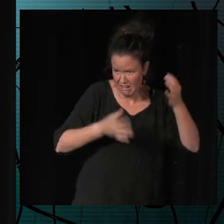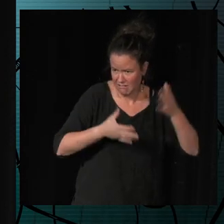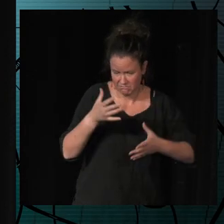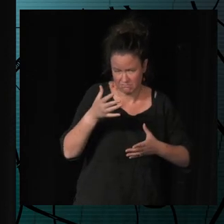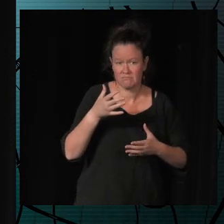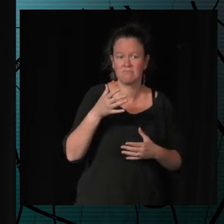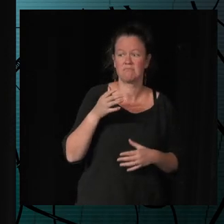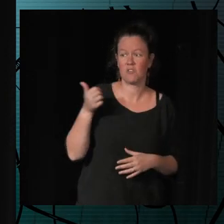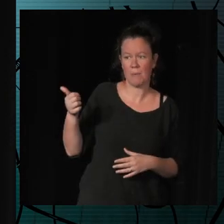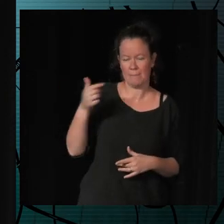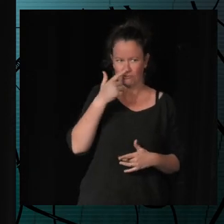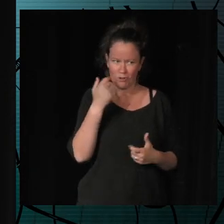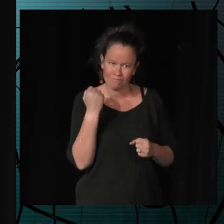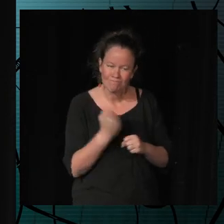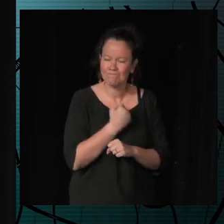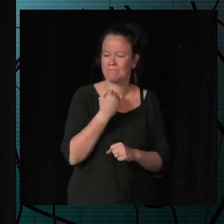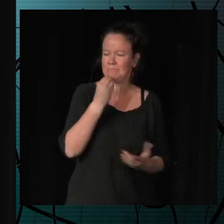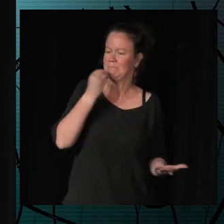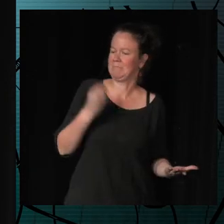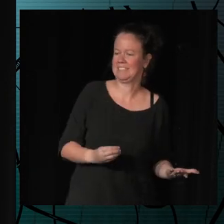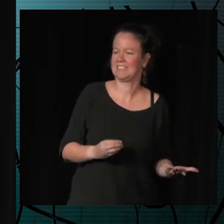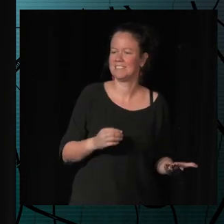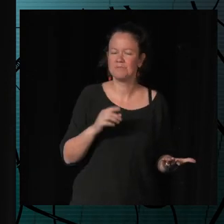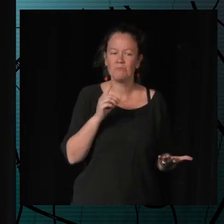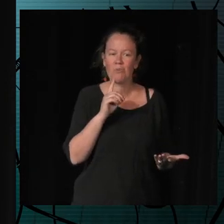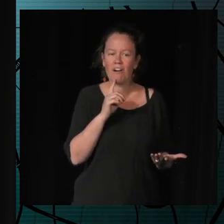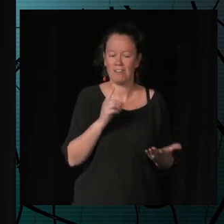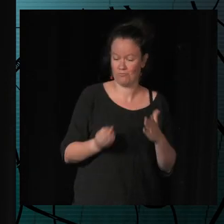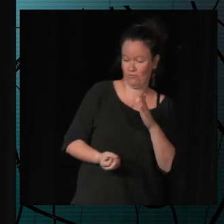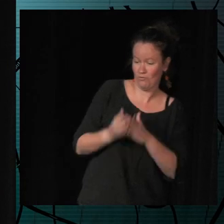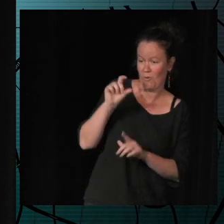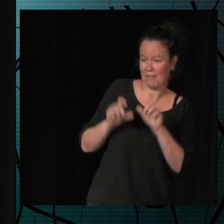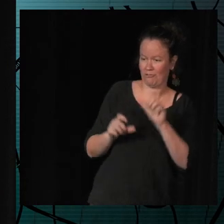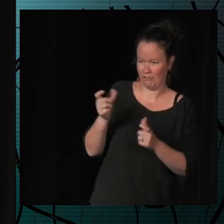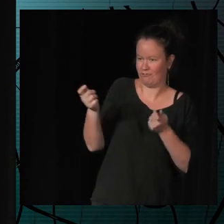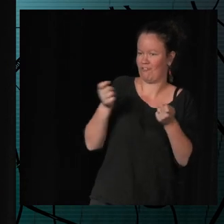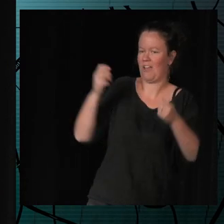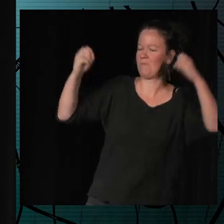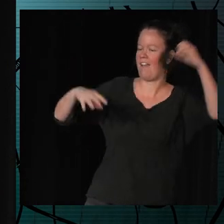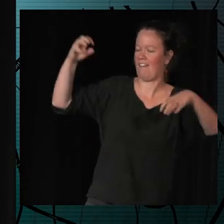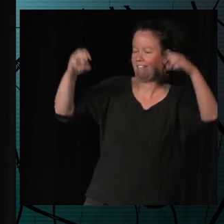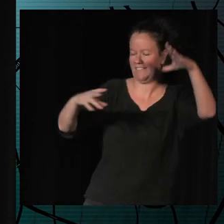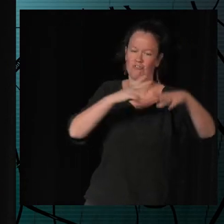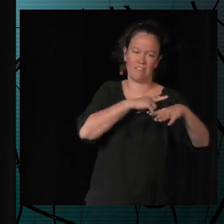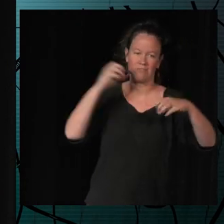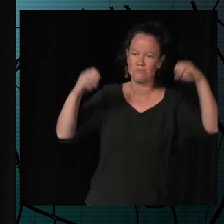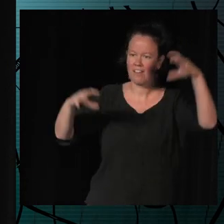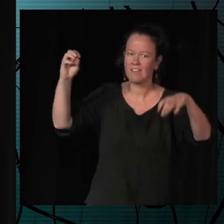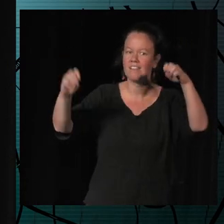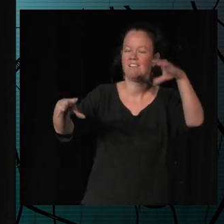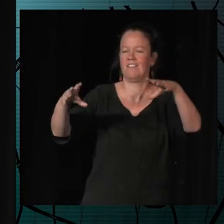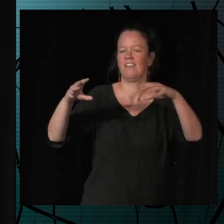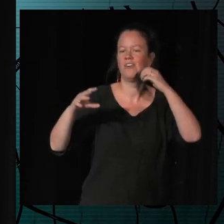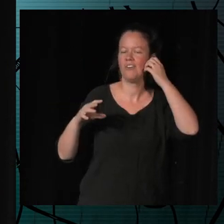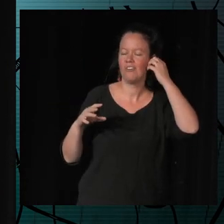de la vision pour lui ça poséit problème il disait que la plupart des des nouveaux chefs opérateurs en fait avait une